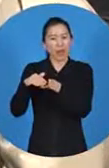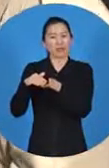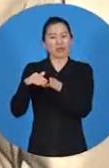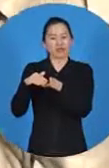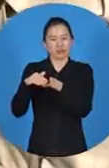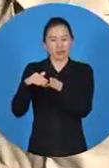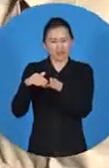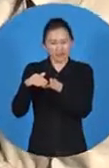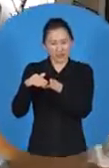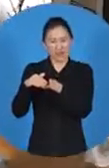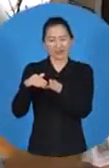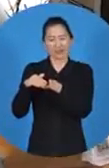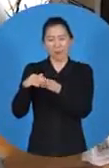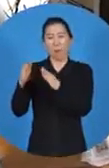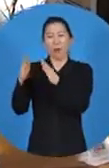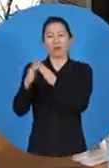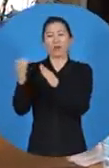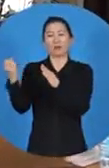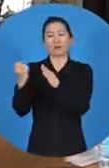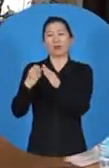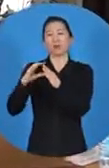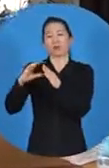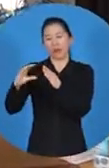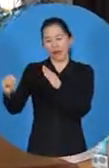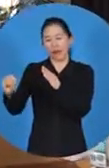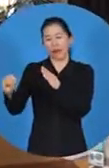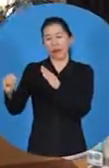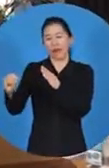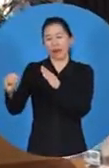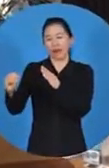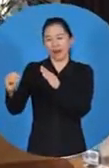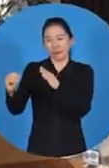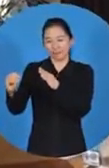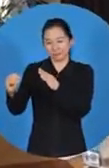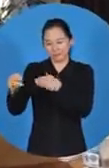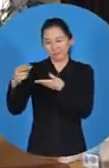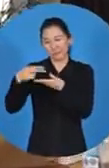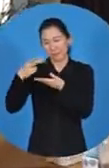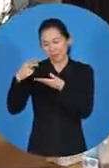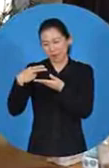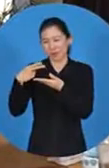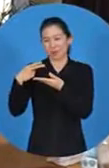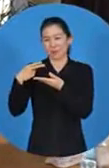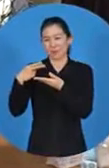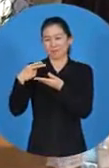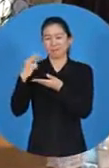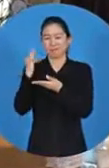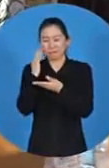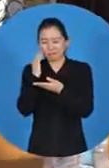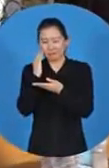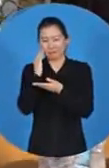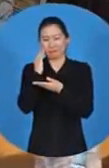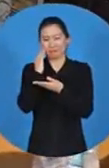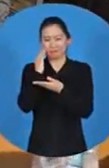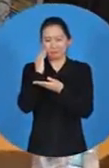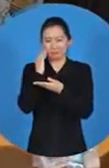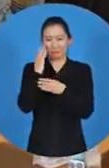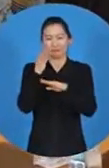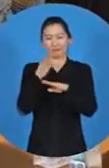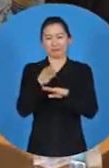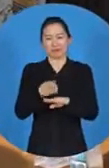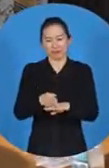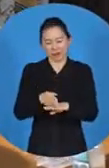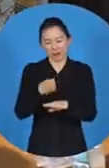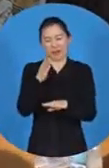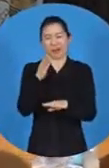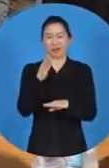ども食べてますか。 はい、このテイクアウトになってからお弁当とかをいただけるようになって、お家でお弁